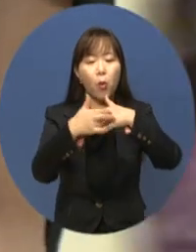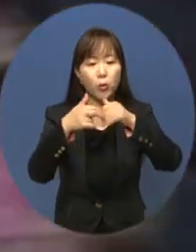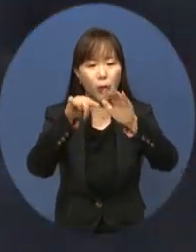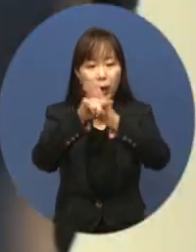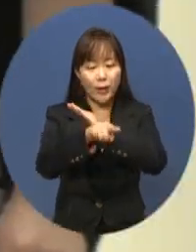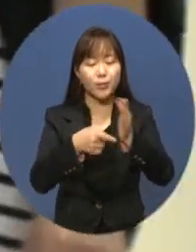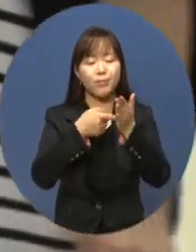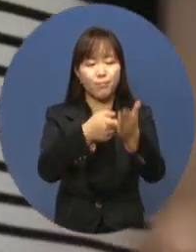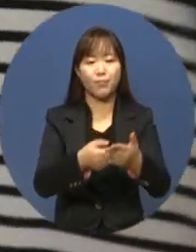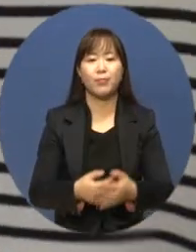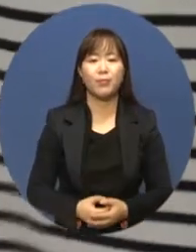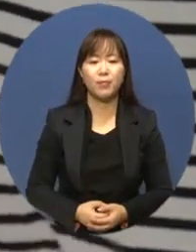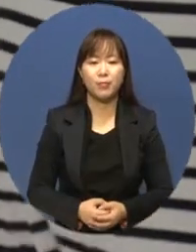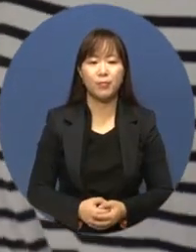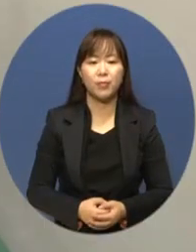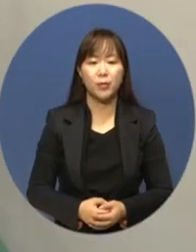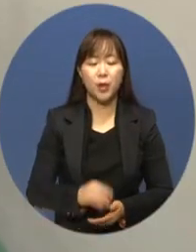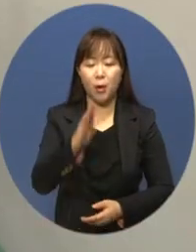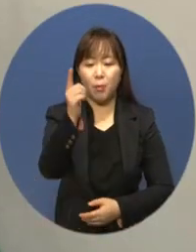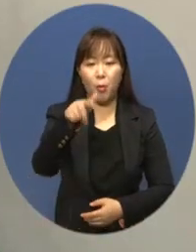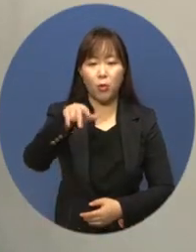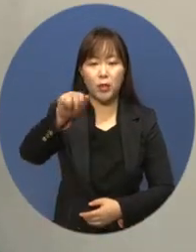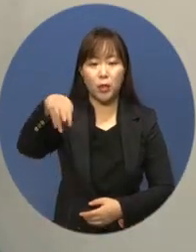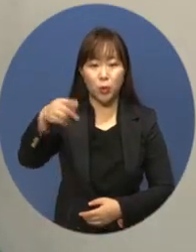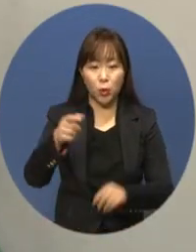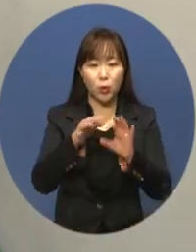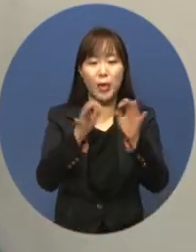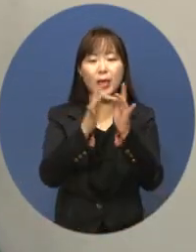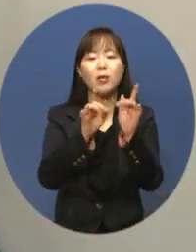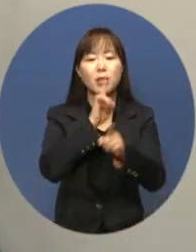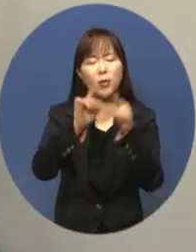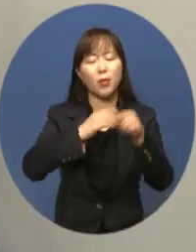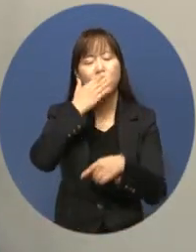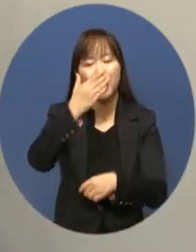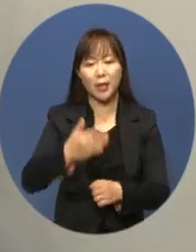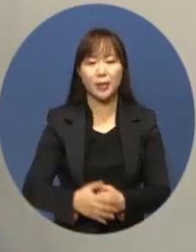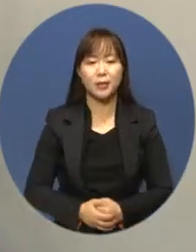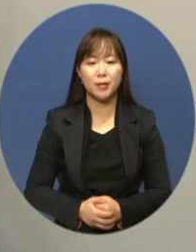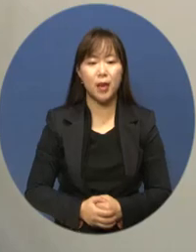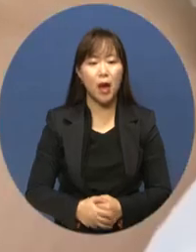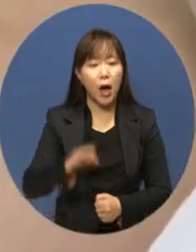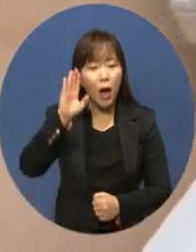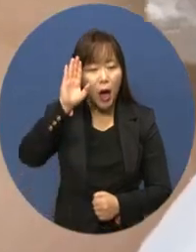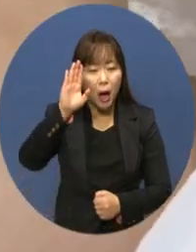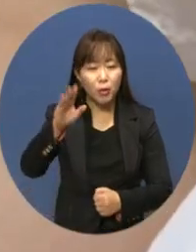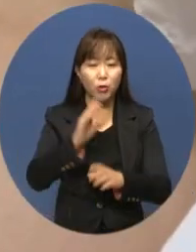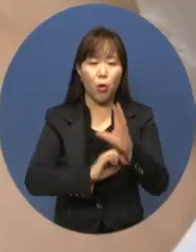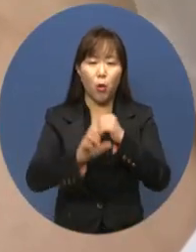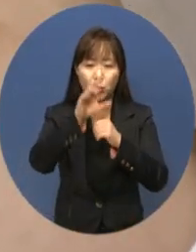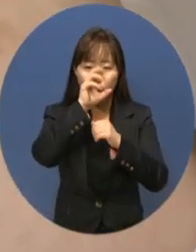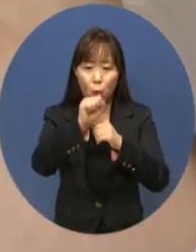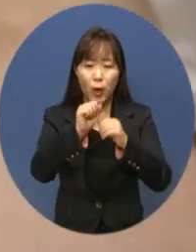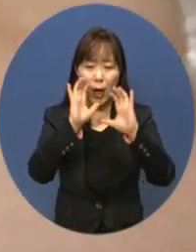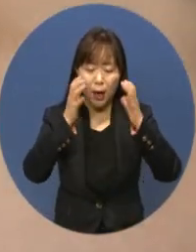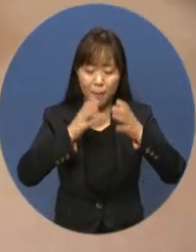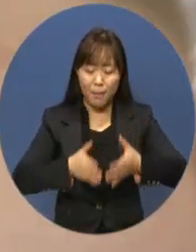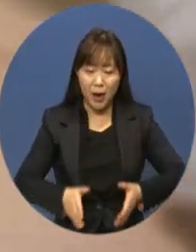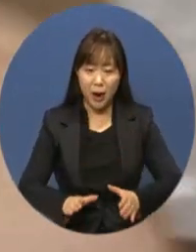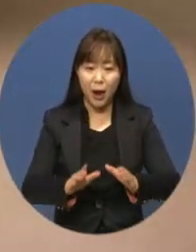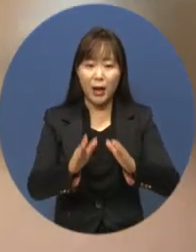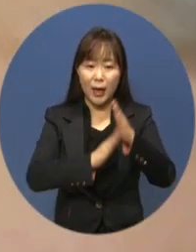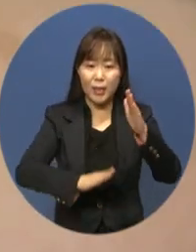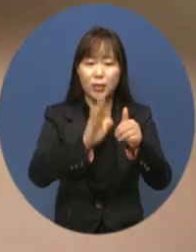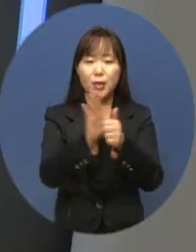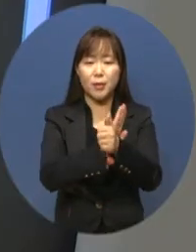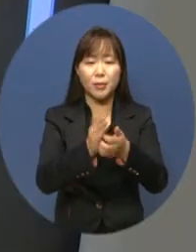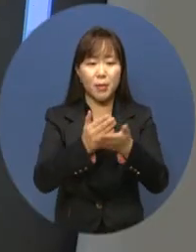됩니다. 복지로를 통한 온라인 신청도 가능합니다. 향후 복지부는 보다 많은 출산 가정이 서비스를 받을